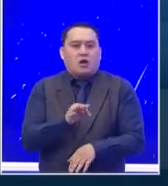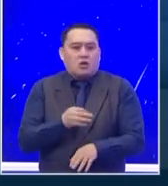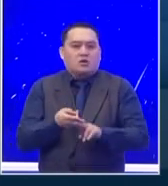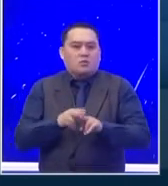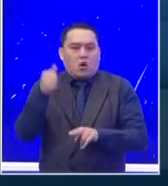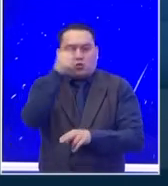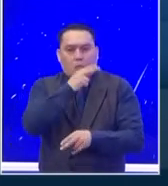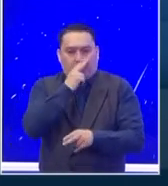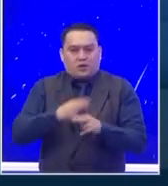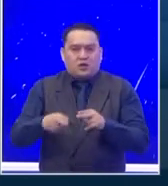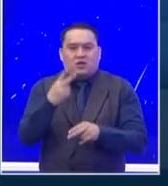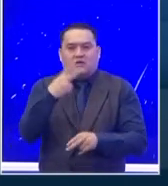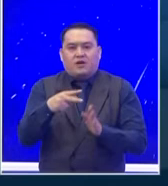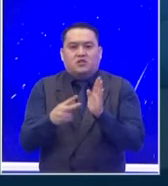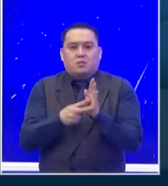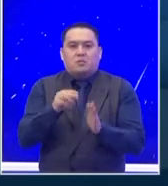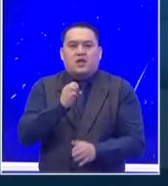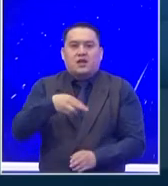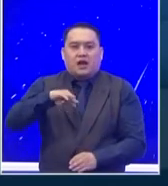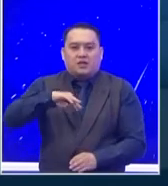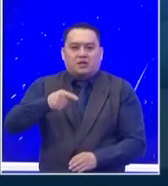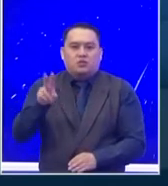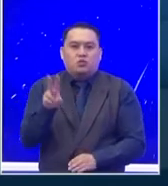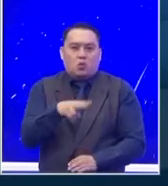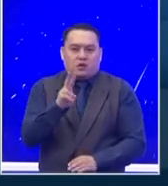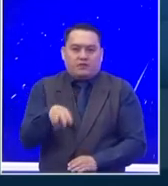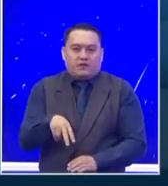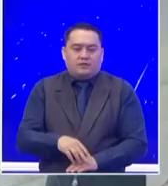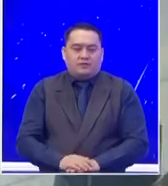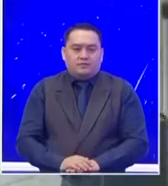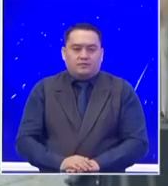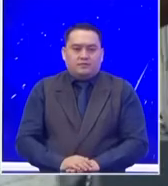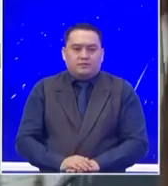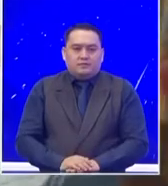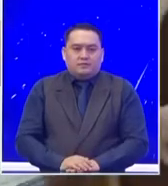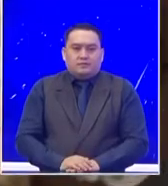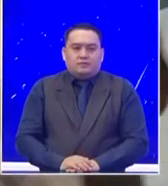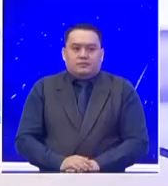текущем году потеряют почти 28 миллиардов долларов.